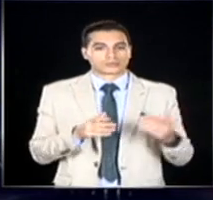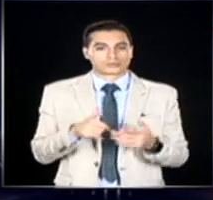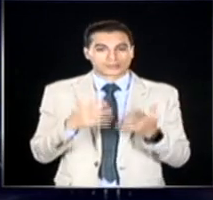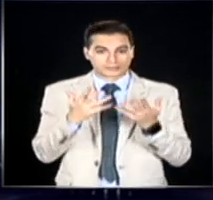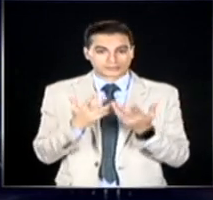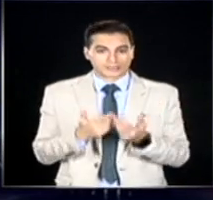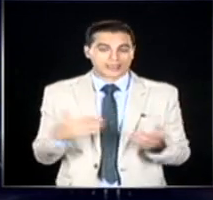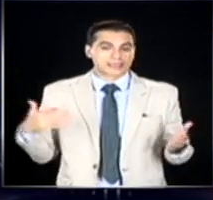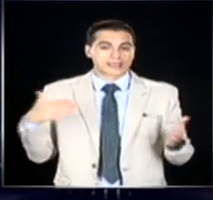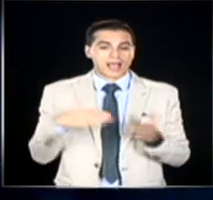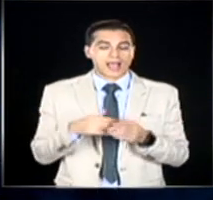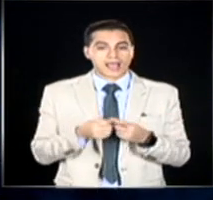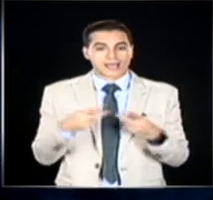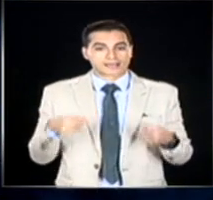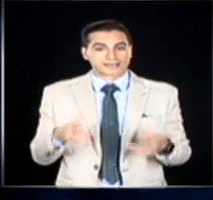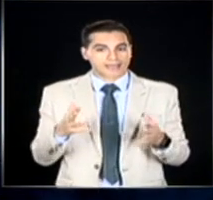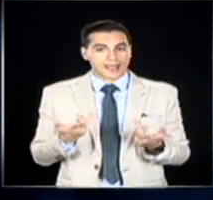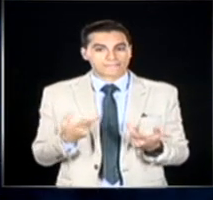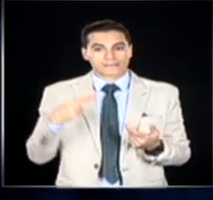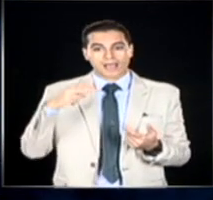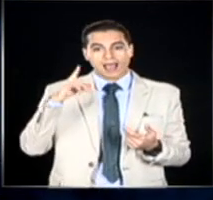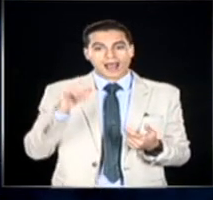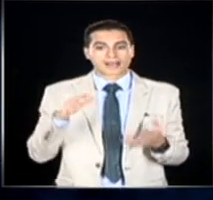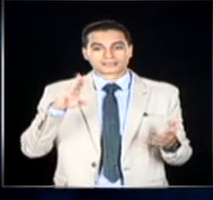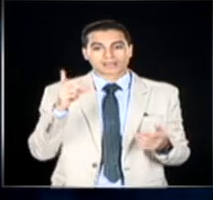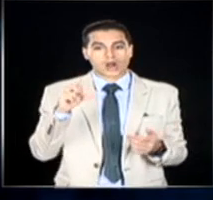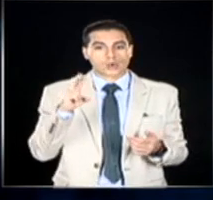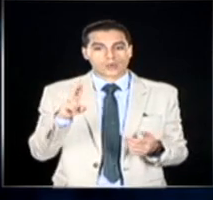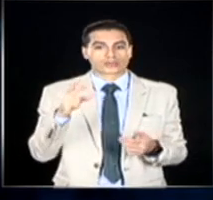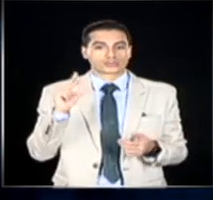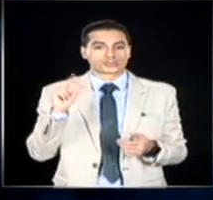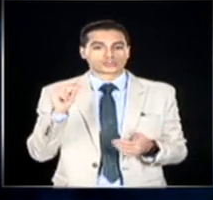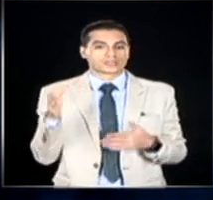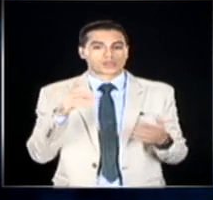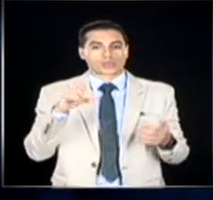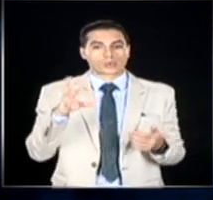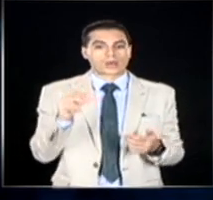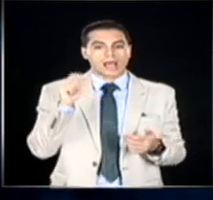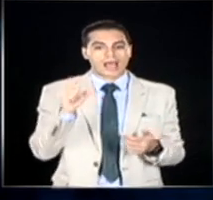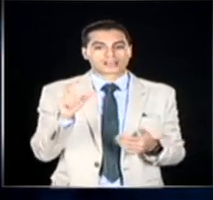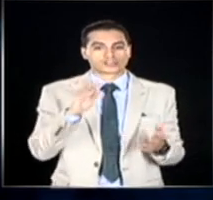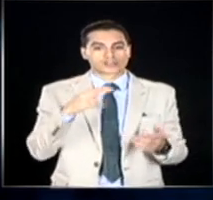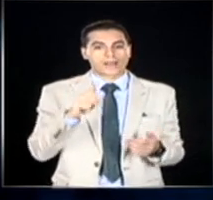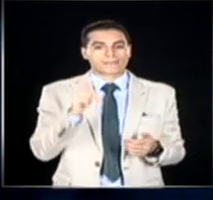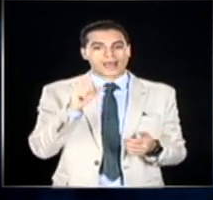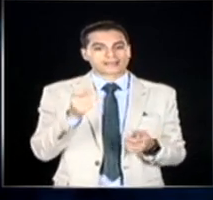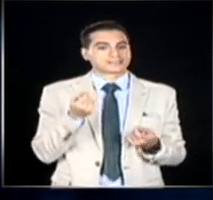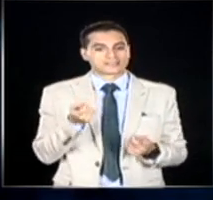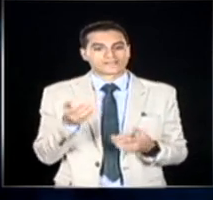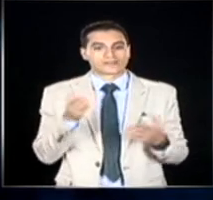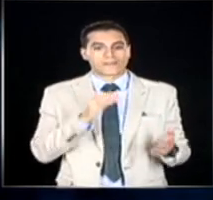النتيجة في نهاية الفقرة، علي ثروت 20، نورهان شعبان مفيش